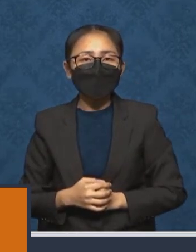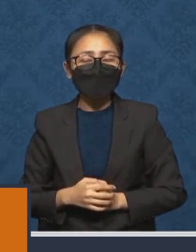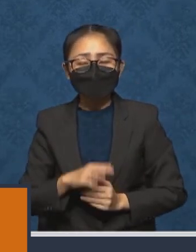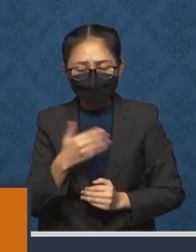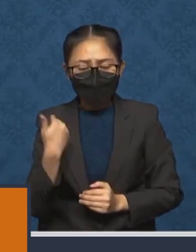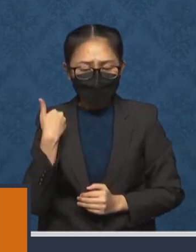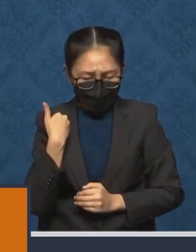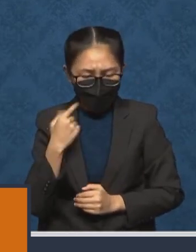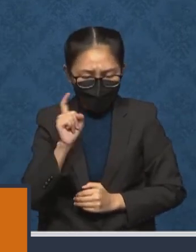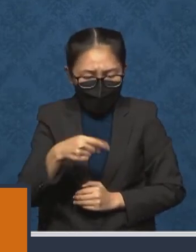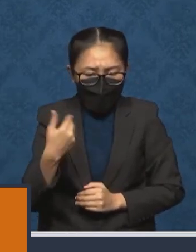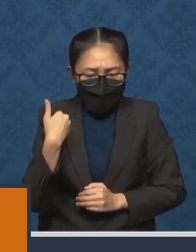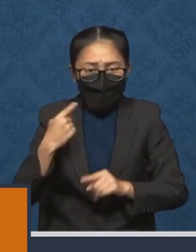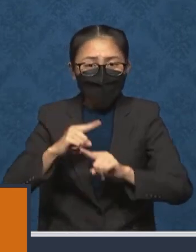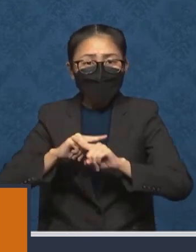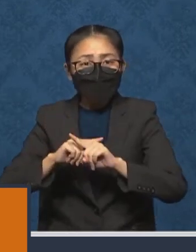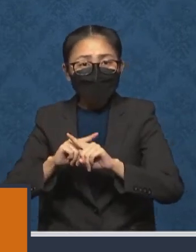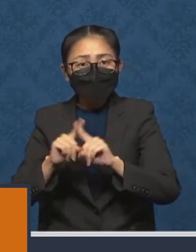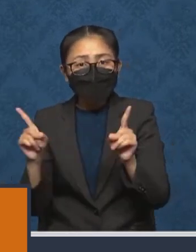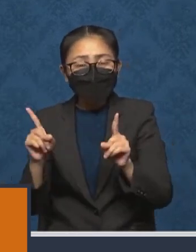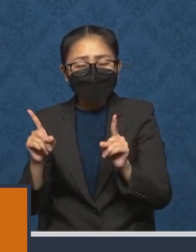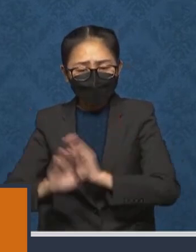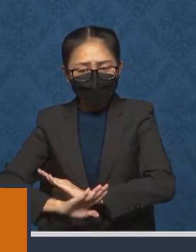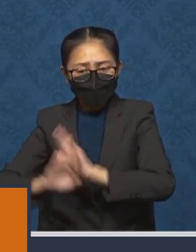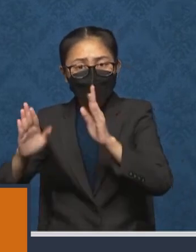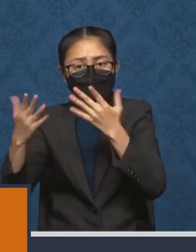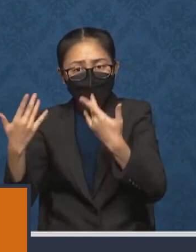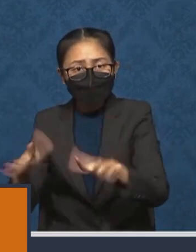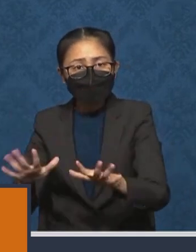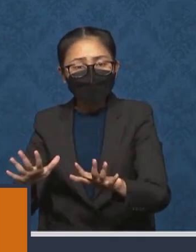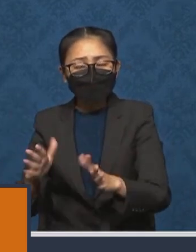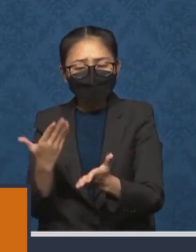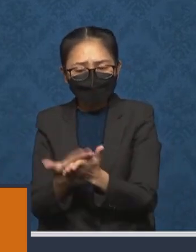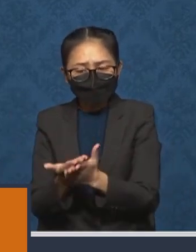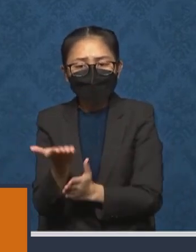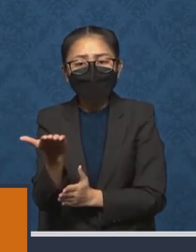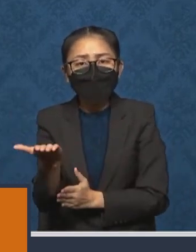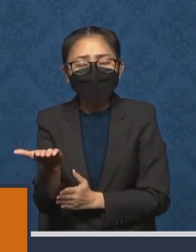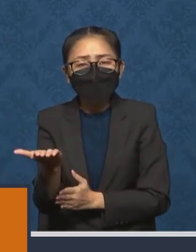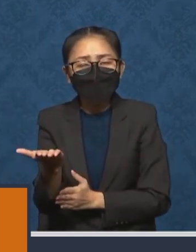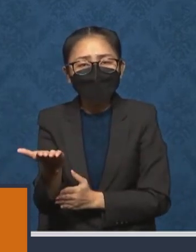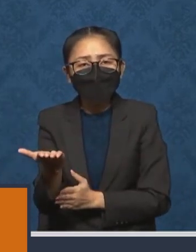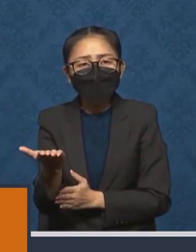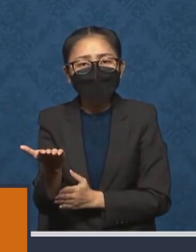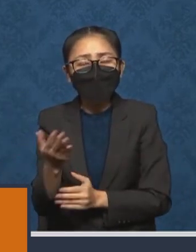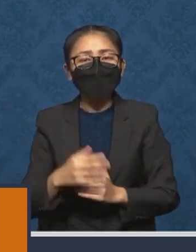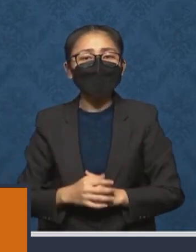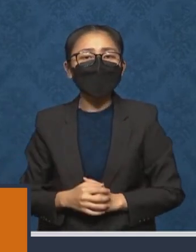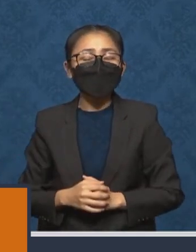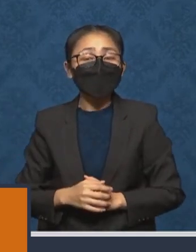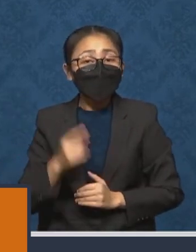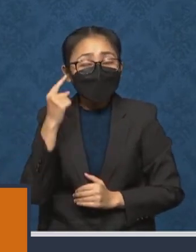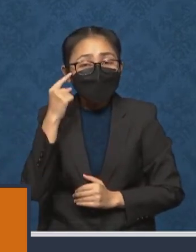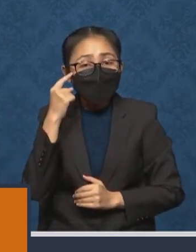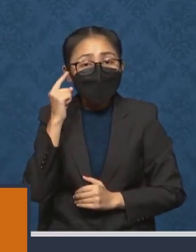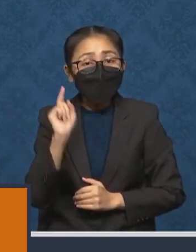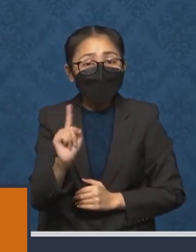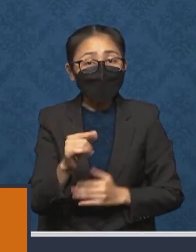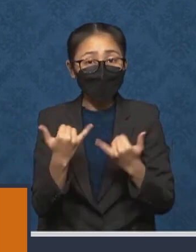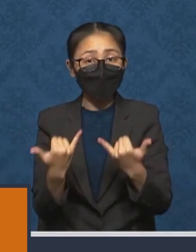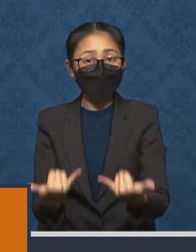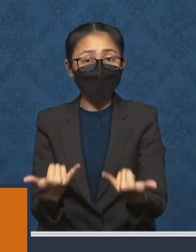ไม่มีแต่สิ่งที่พวกเขาเลิกใช้กันแล้วท่านกลับของบประมาณมาท่านประธานครับทราบไหมครับว่าปั